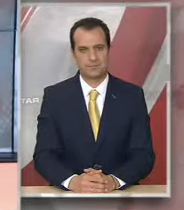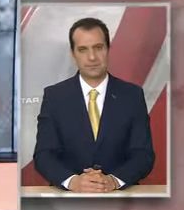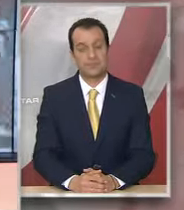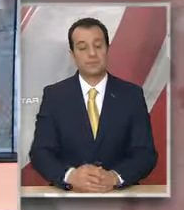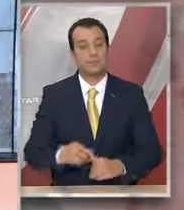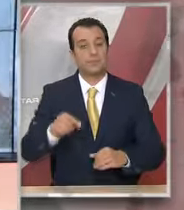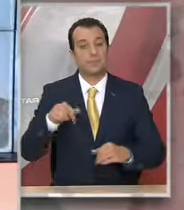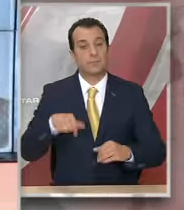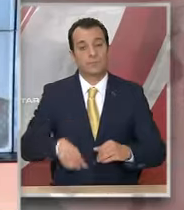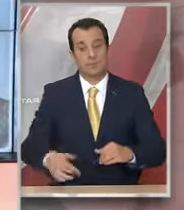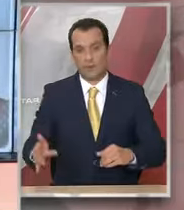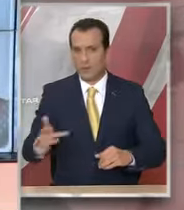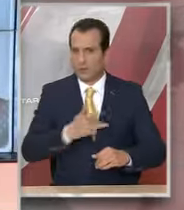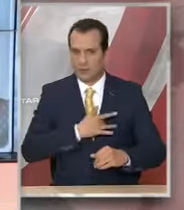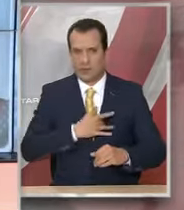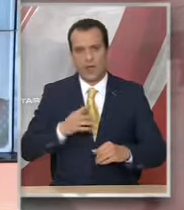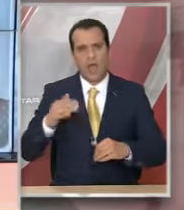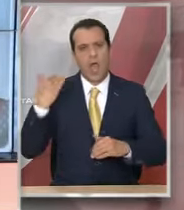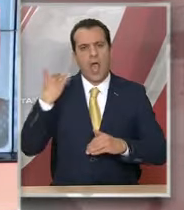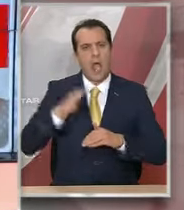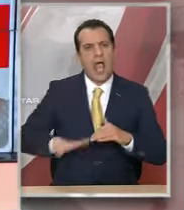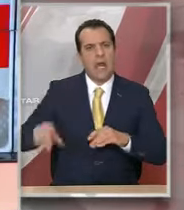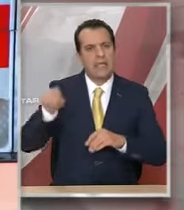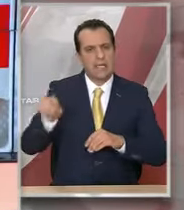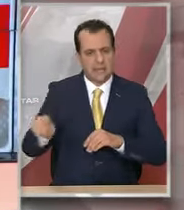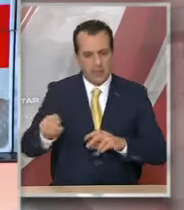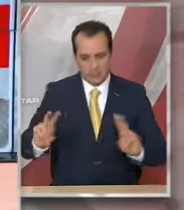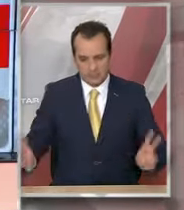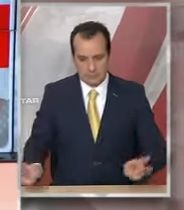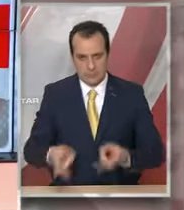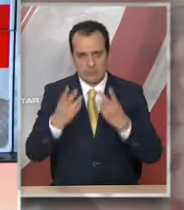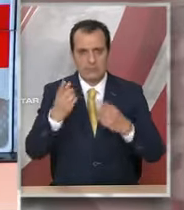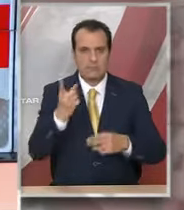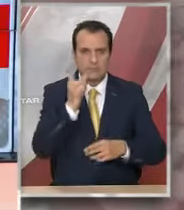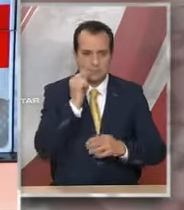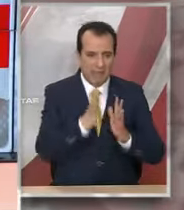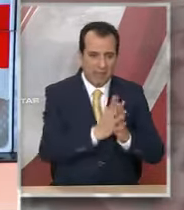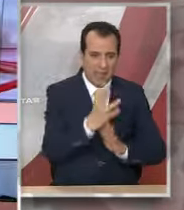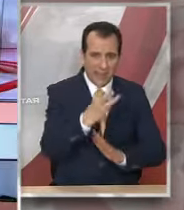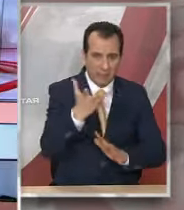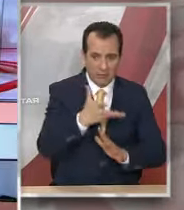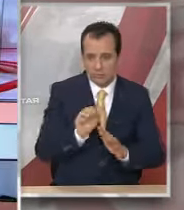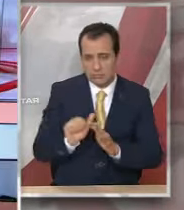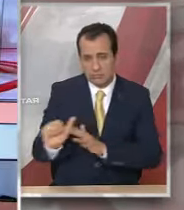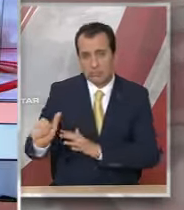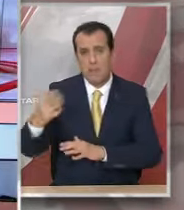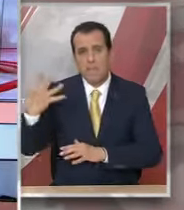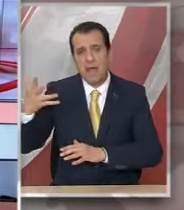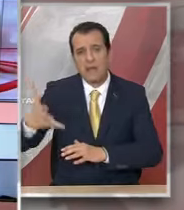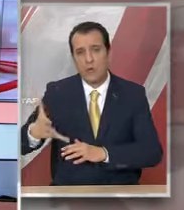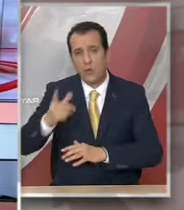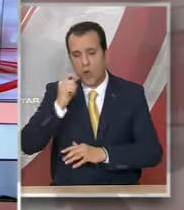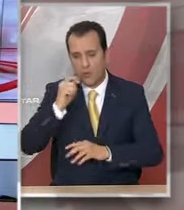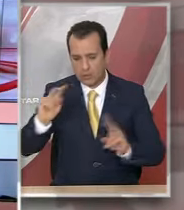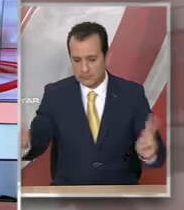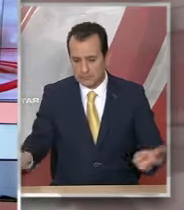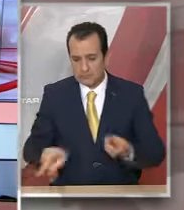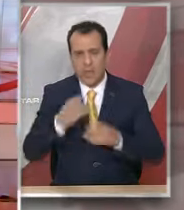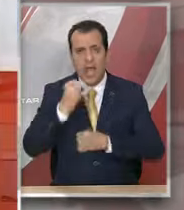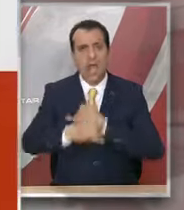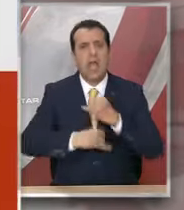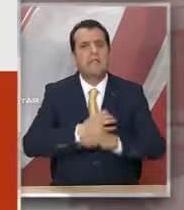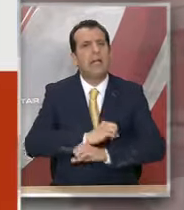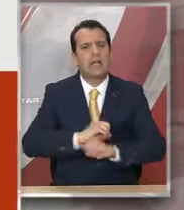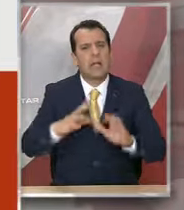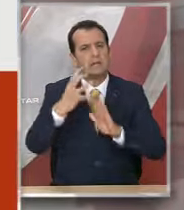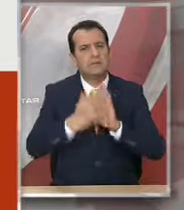Σοκ έχει προκαλέσει στη Χαλκίδα η αποκάλυψη ότι 13χρονος βίασε 5χρονο αγόρι. Σύμφωνα με το eviazoom.gr,